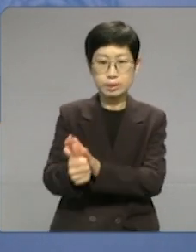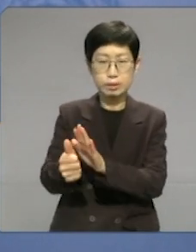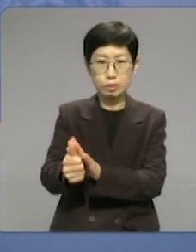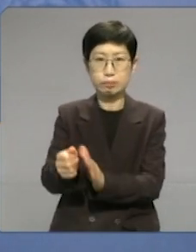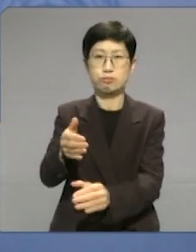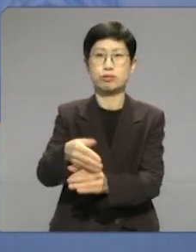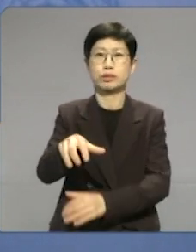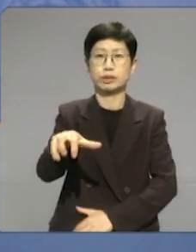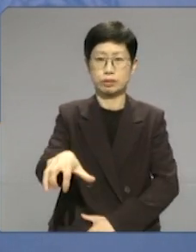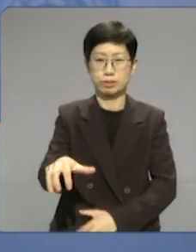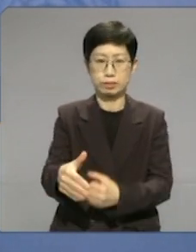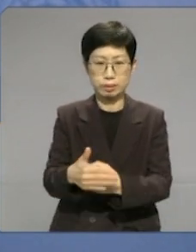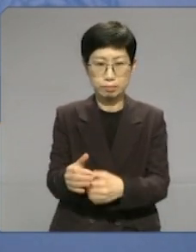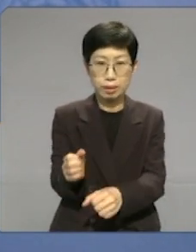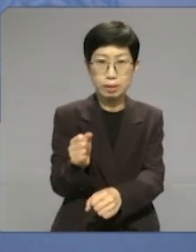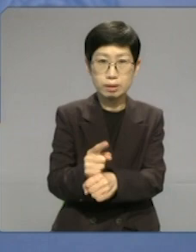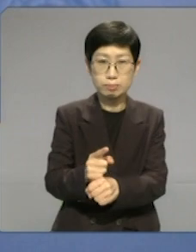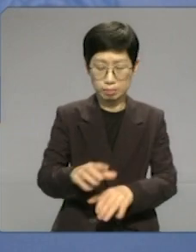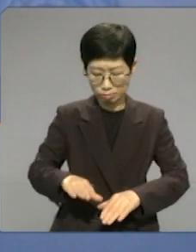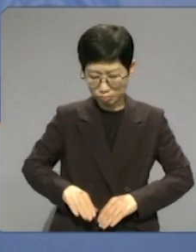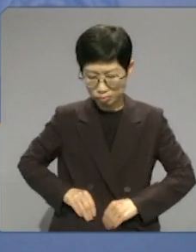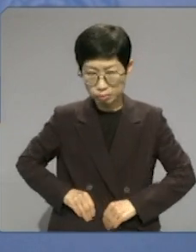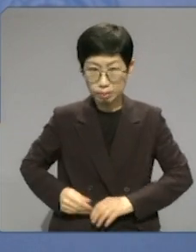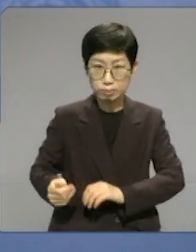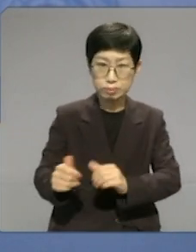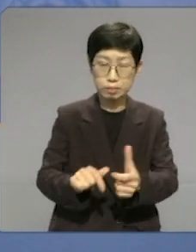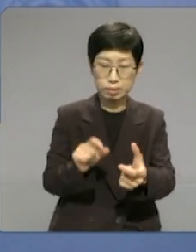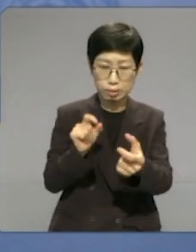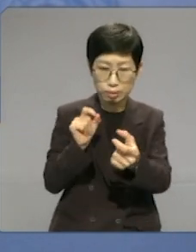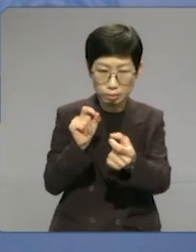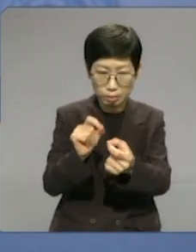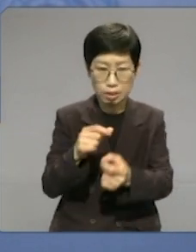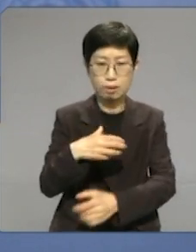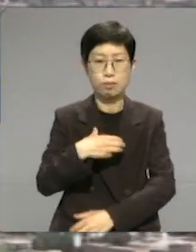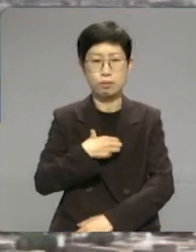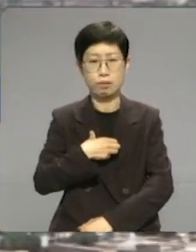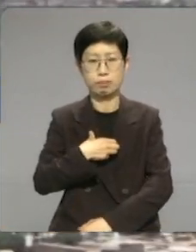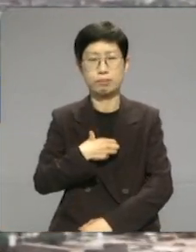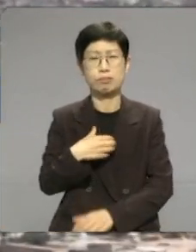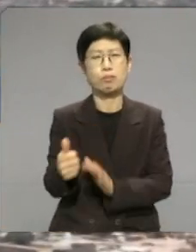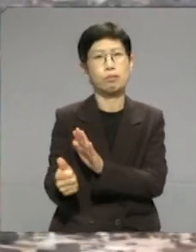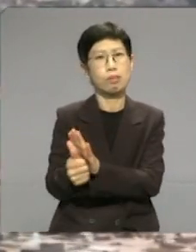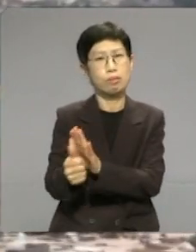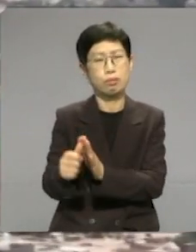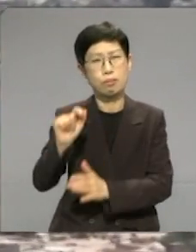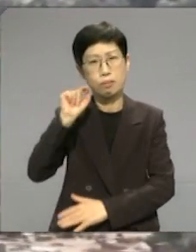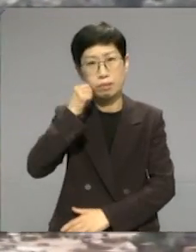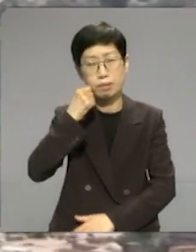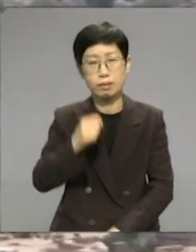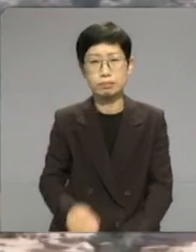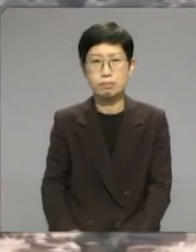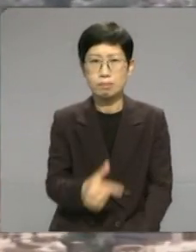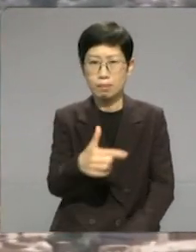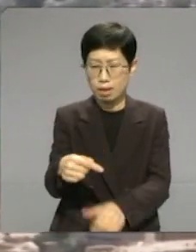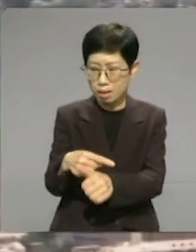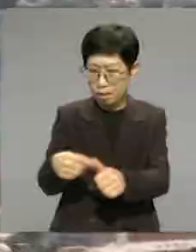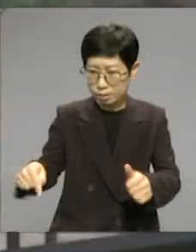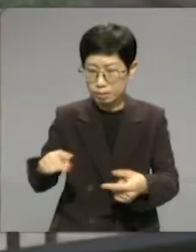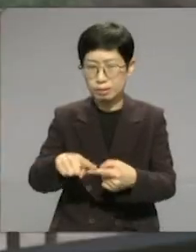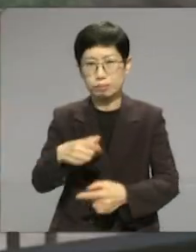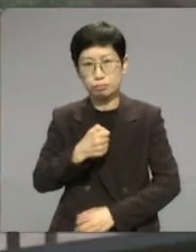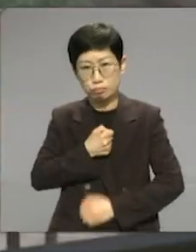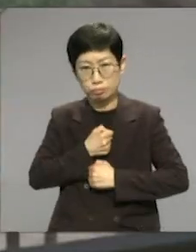since Al-Fashir has always been a critical UN humanitarian hub. 대규모 학살에 대한 경고도